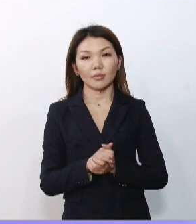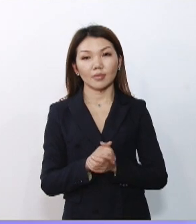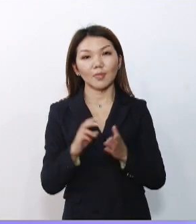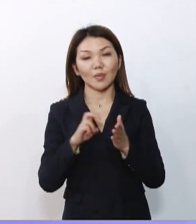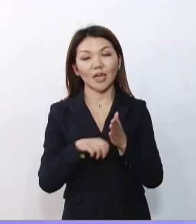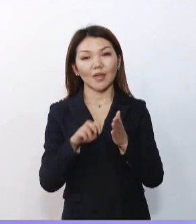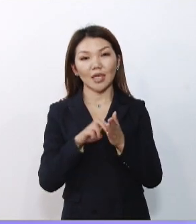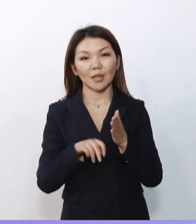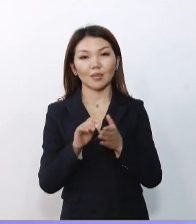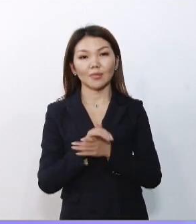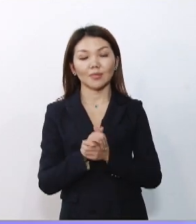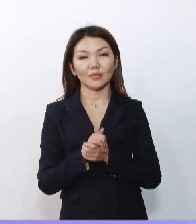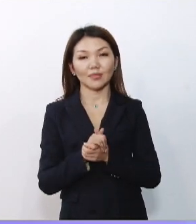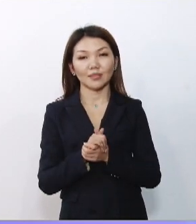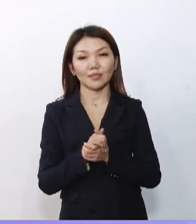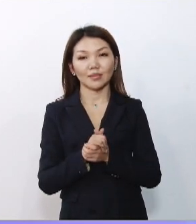Проверяем.